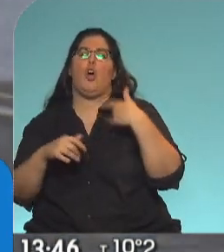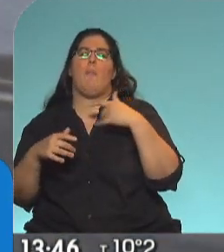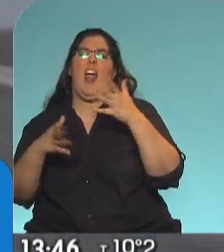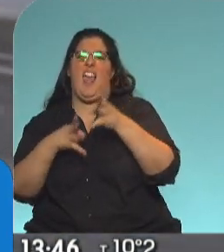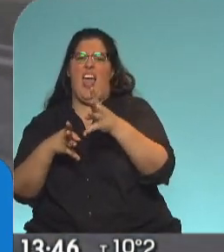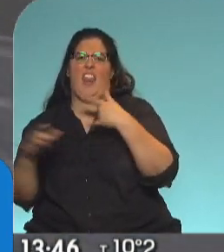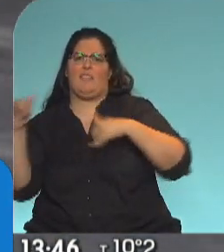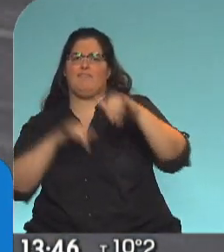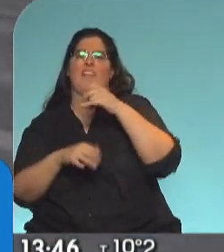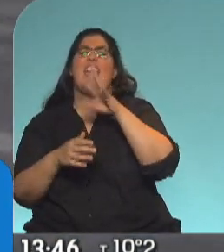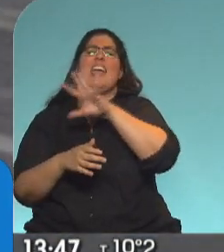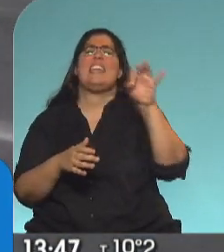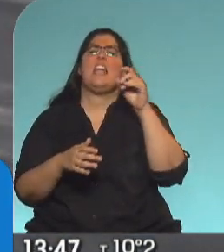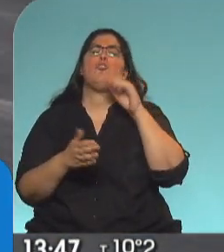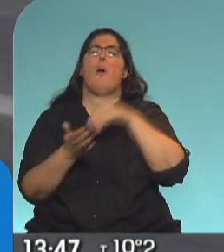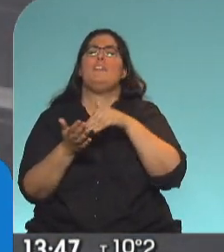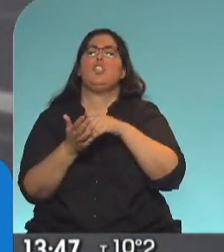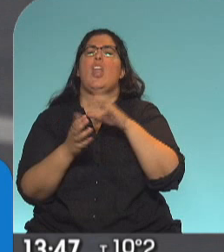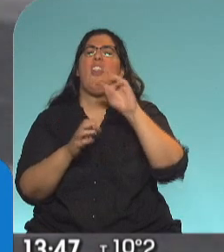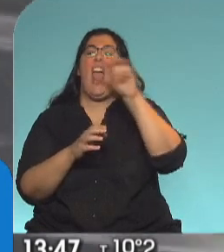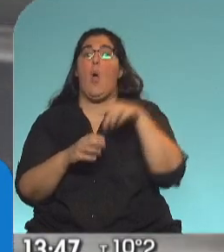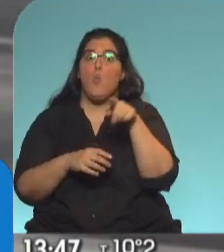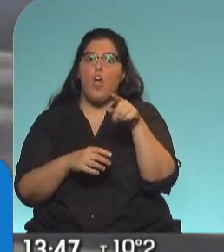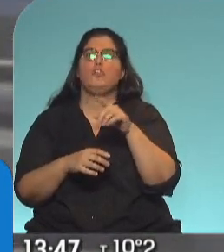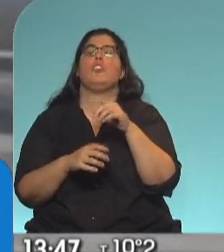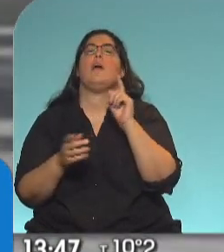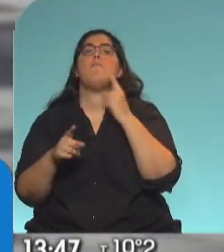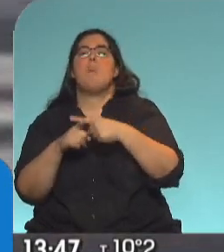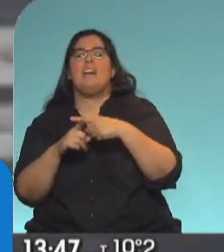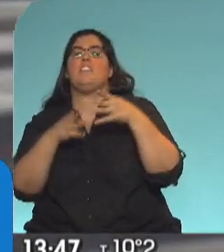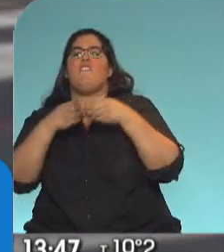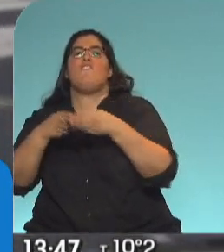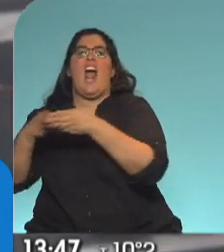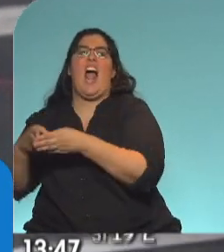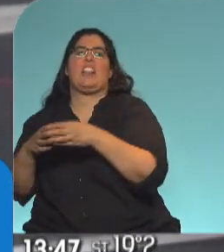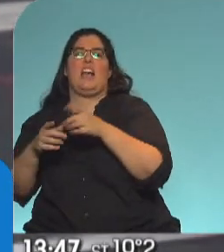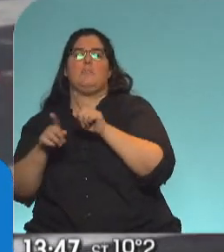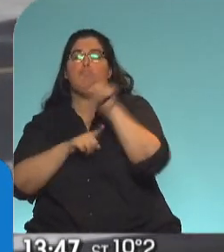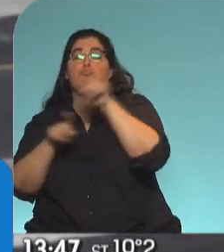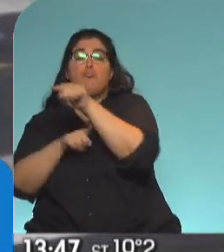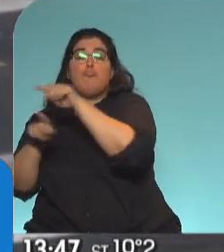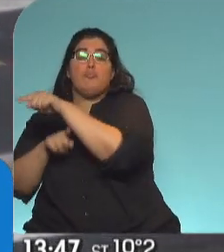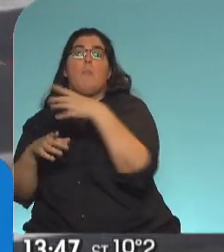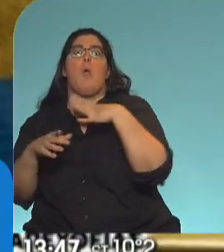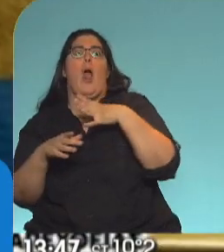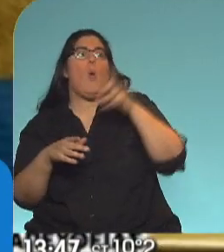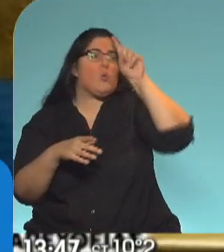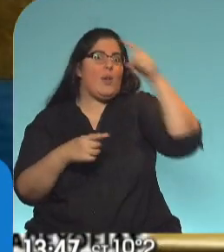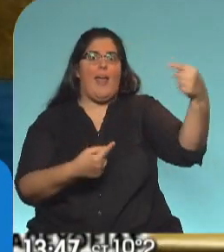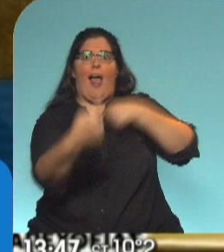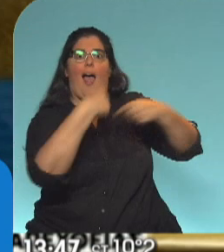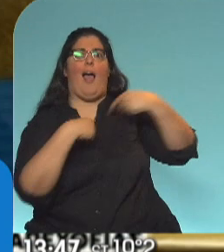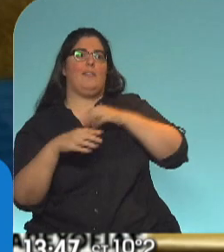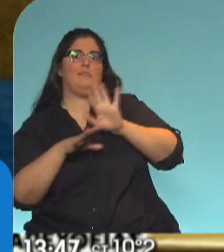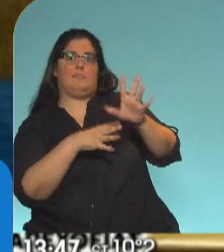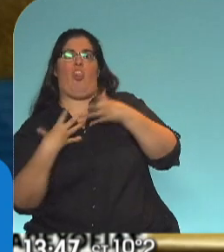millones de euros, además de 4 nuevas fragatas misilísticas para enfrentar una eventual amenaza turca. Είναι μια